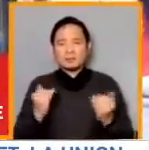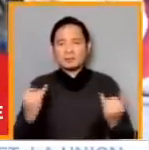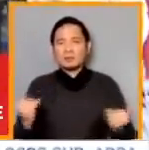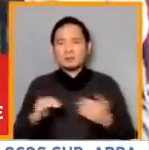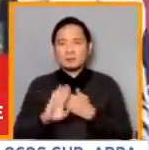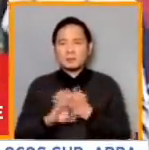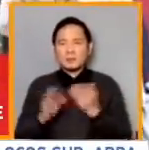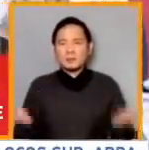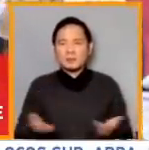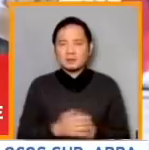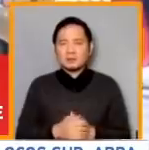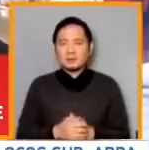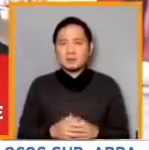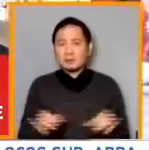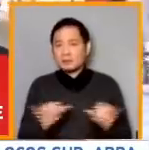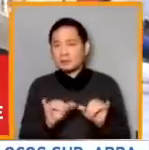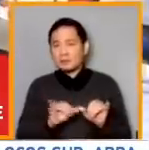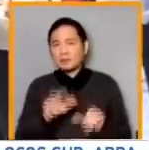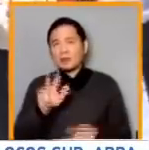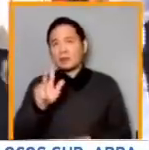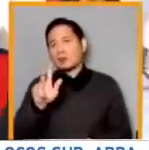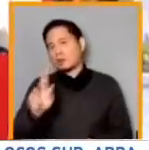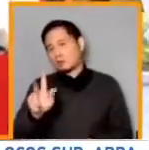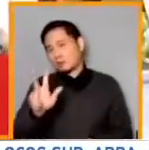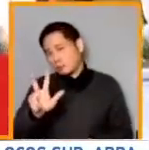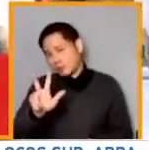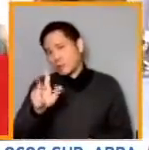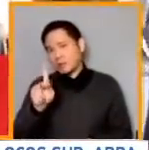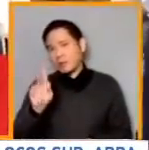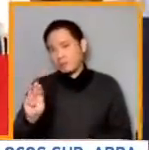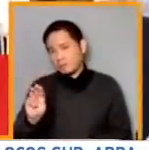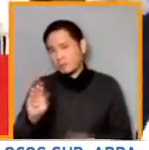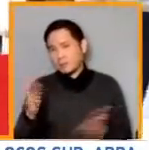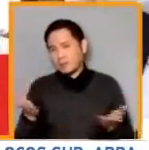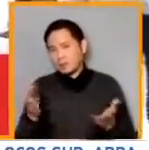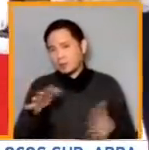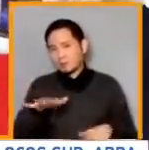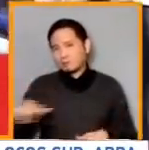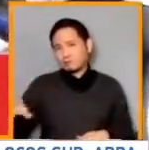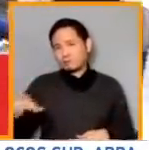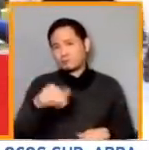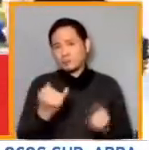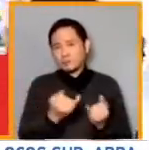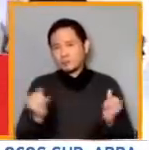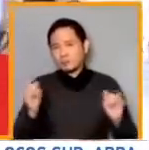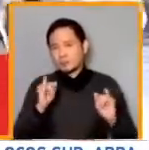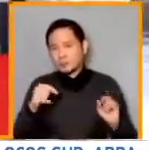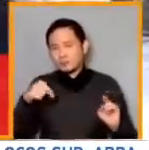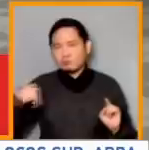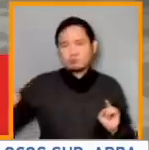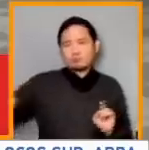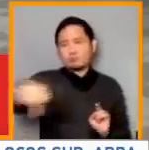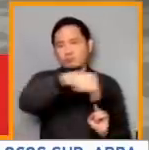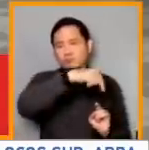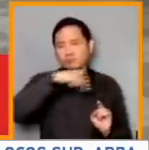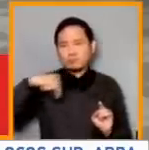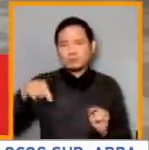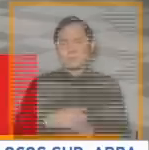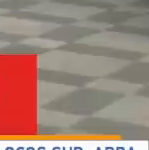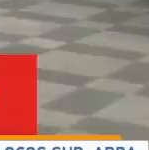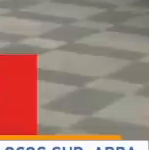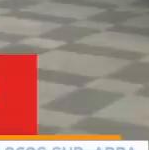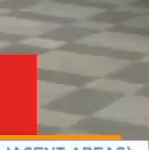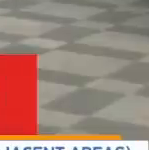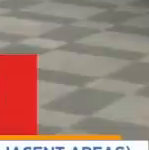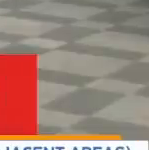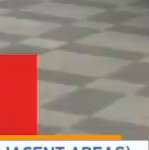3-kilometer marathon at bike ride ang nagaganap ngayon dito sa palibot ng Intramuros. Bahagi ito ng Land of the Games, isang kampanya